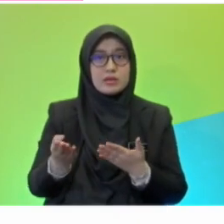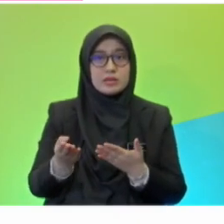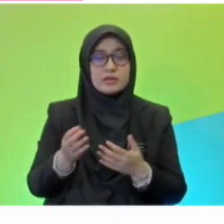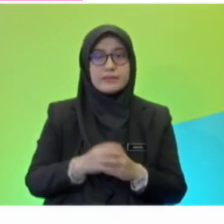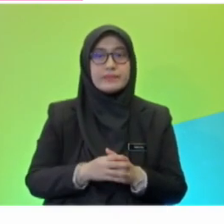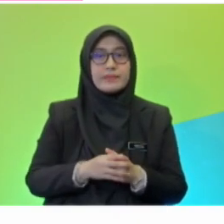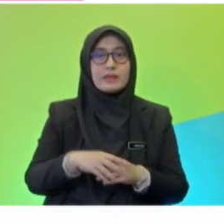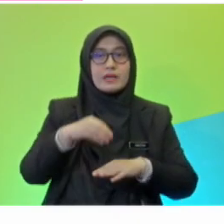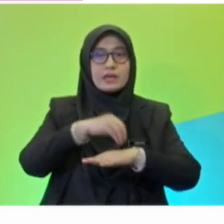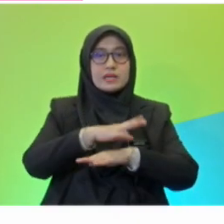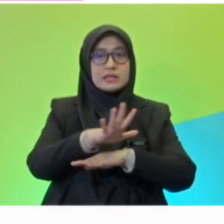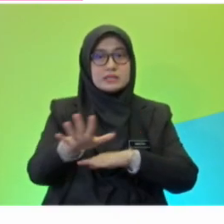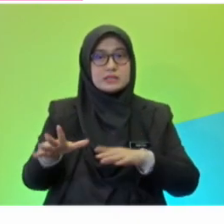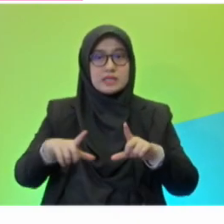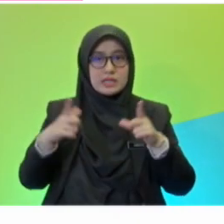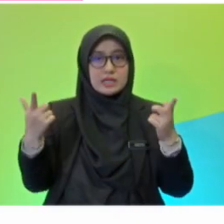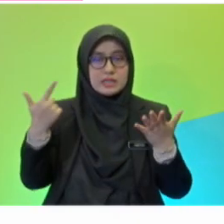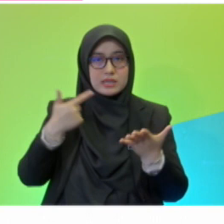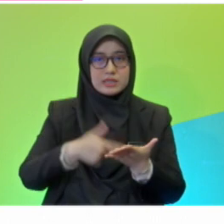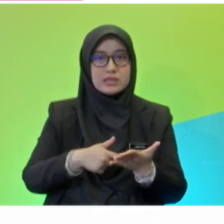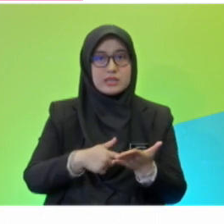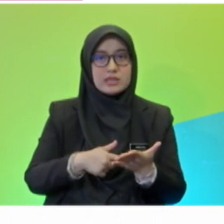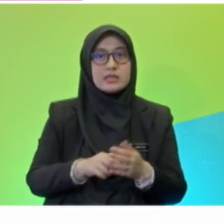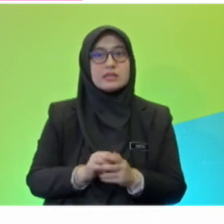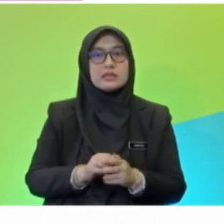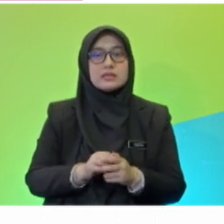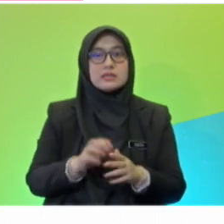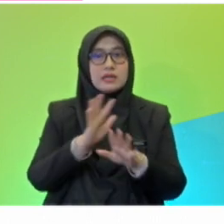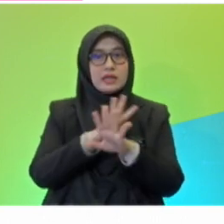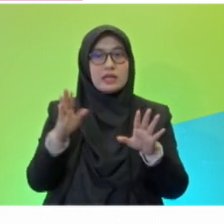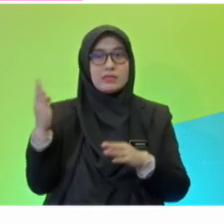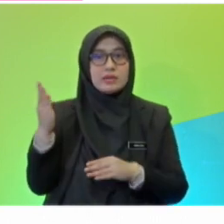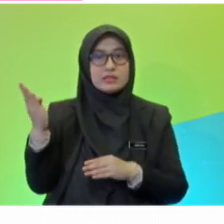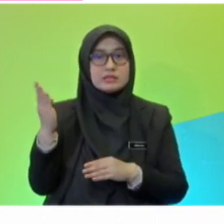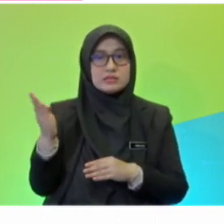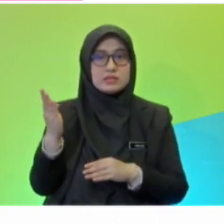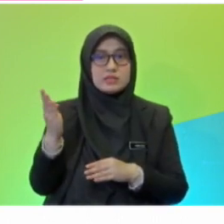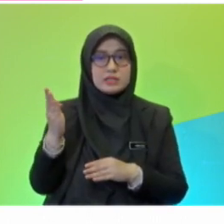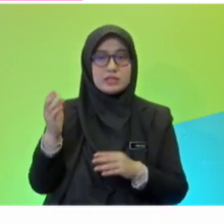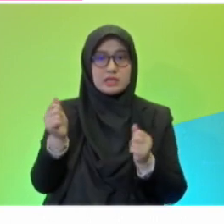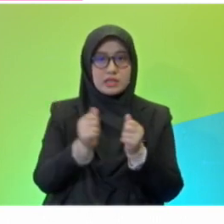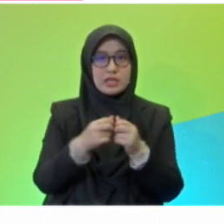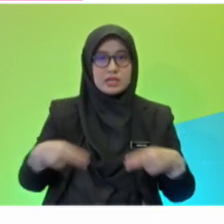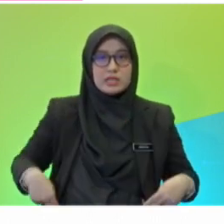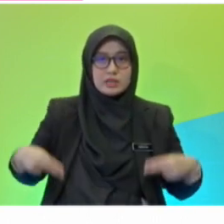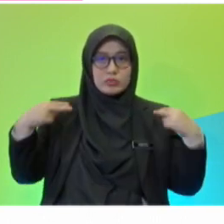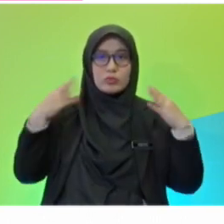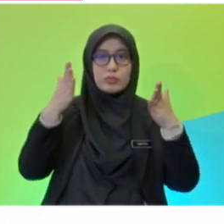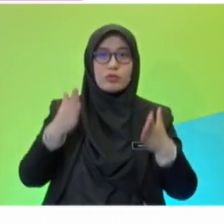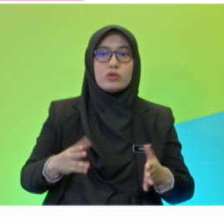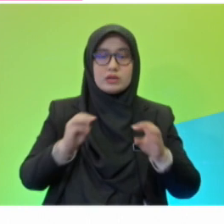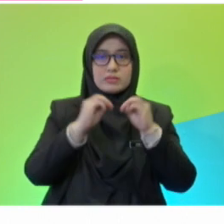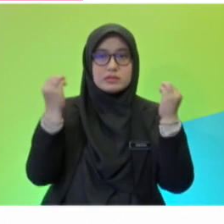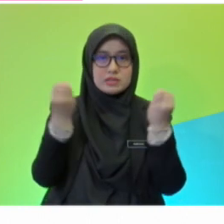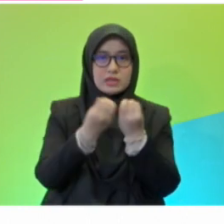tepat dan ketika itu Macam itu tadi kalau kita tengok yennya adalah seperti mungkin dia beli 10 ekor kambing tapi mungkin